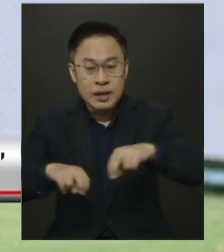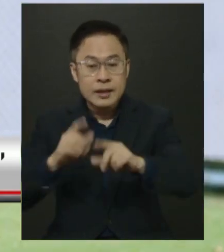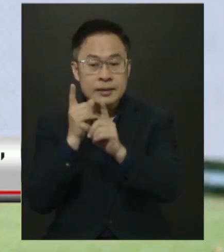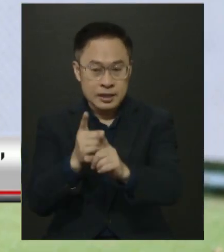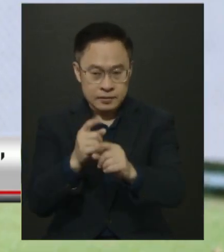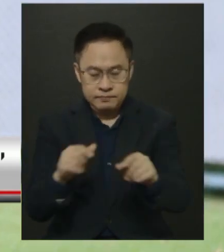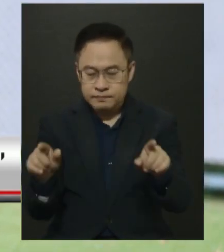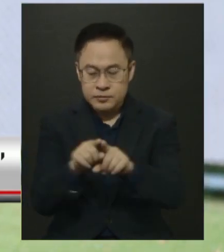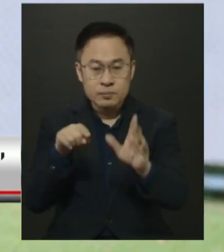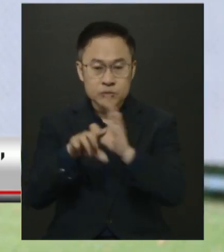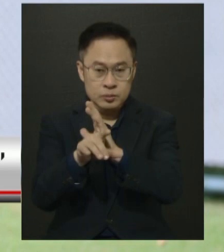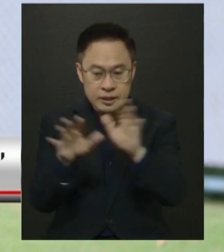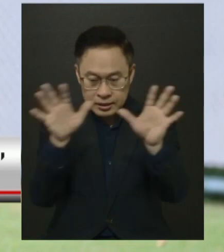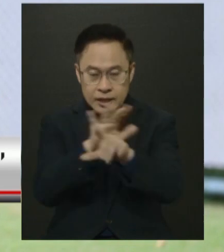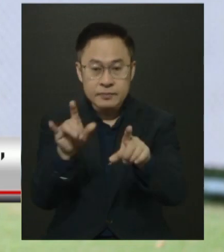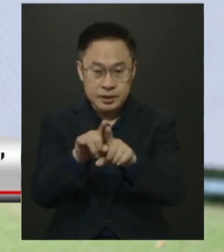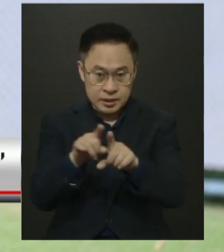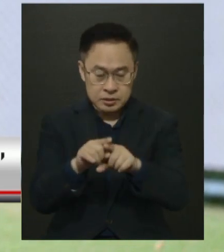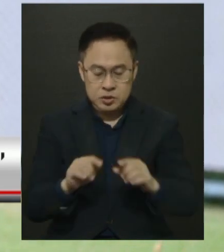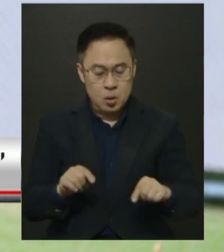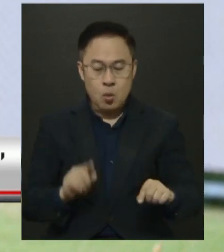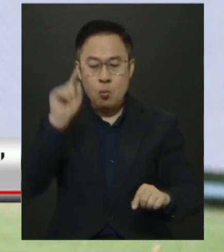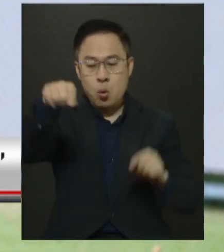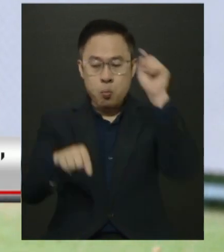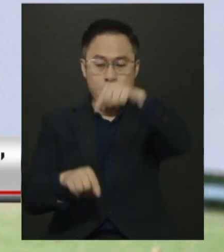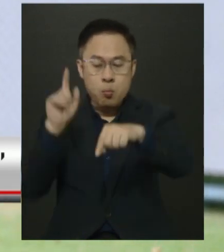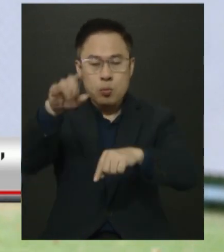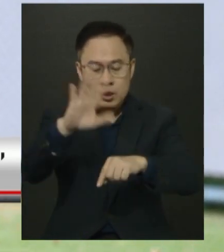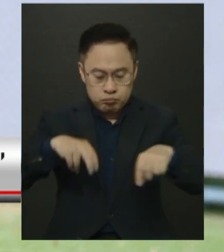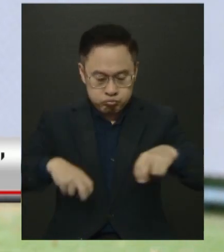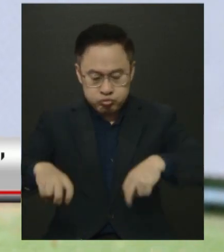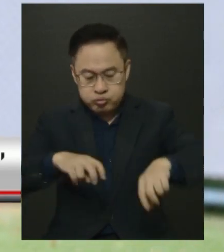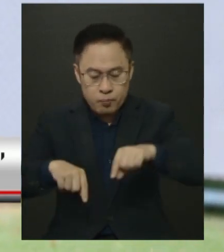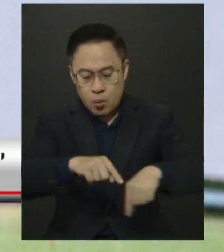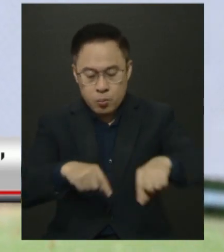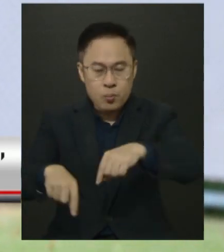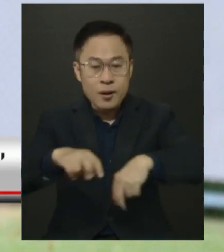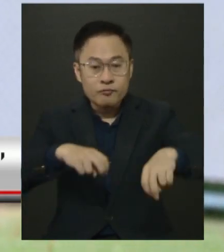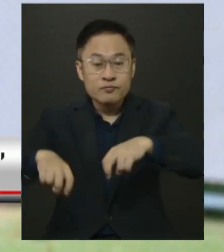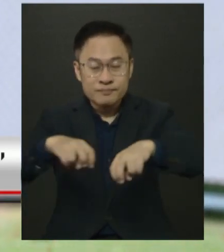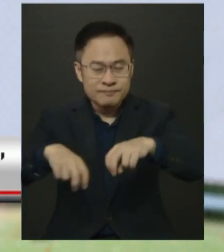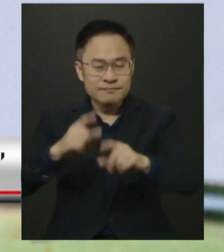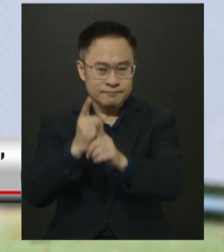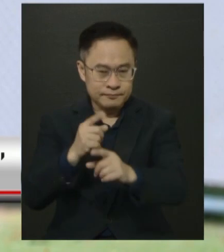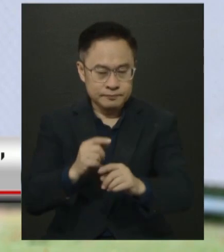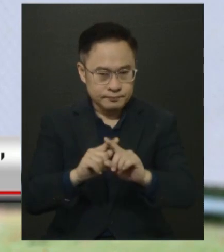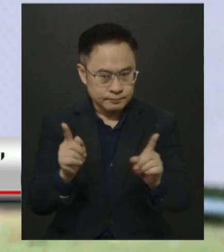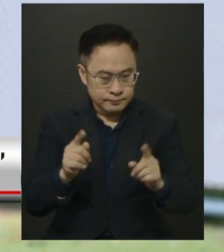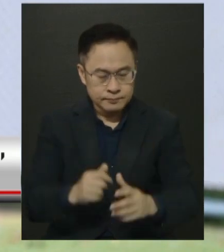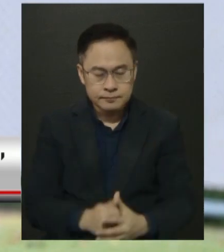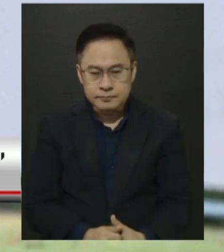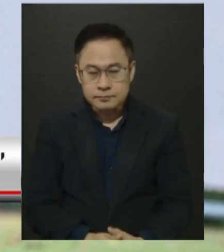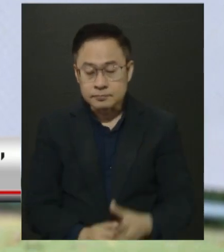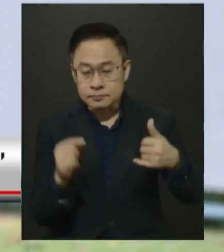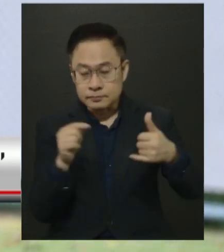ที่โค้ชเฮงวิทยาลาหกุลสอนที่ชลบุรีอะคาเดมีด้วยนะคะโดยผลงานของชานรงค์พรมสี